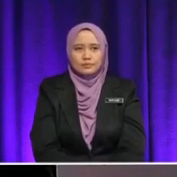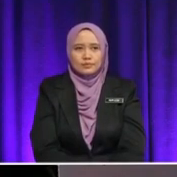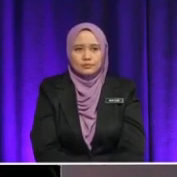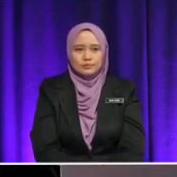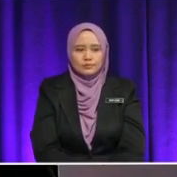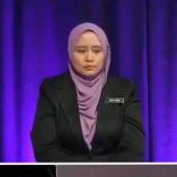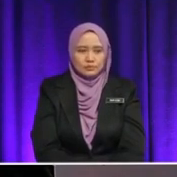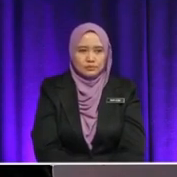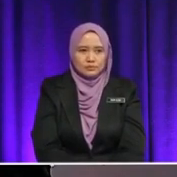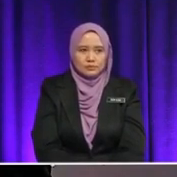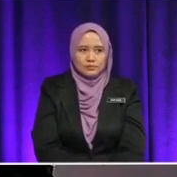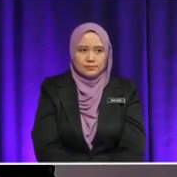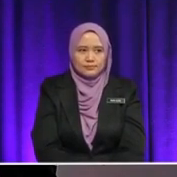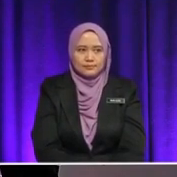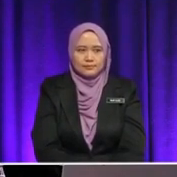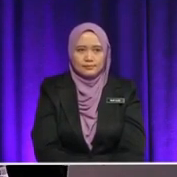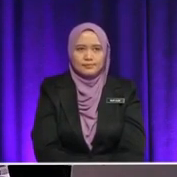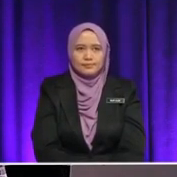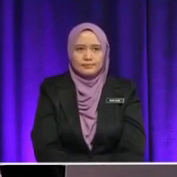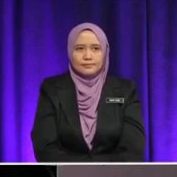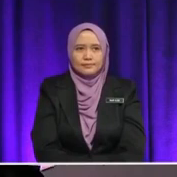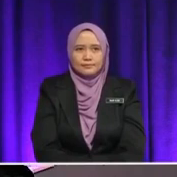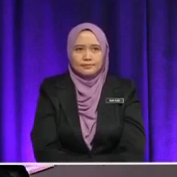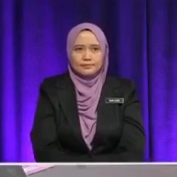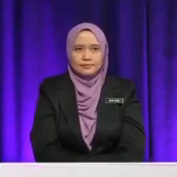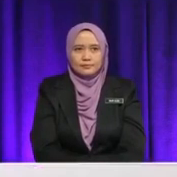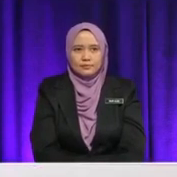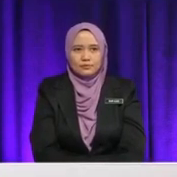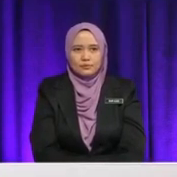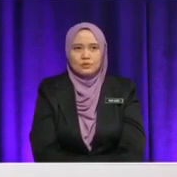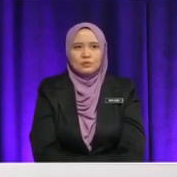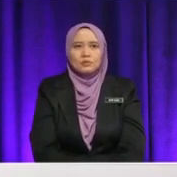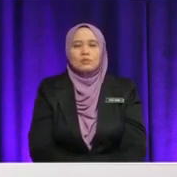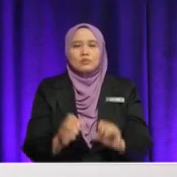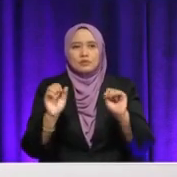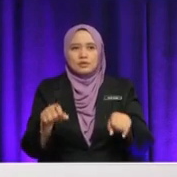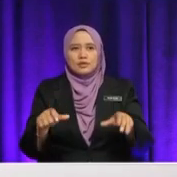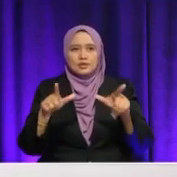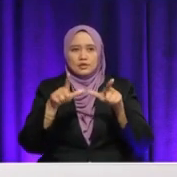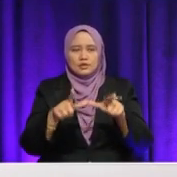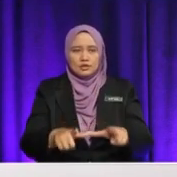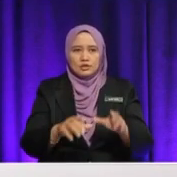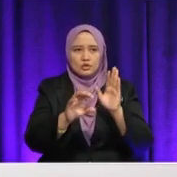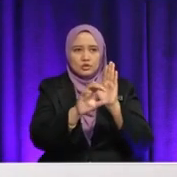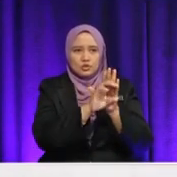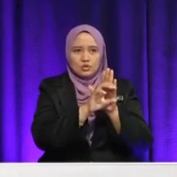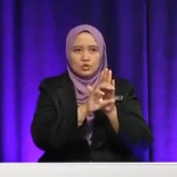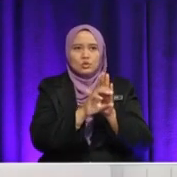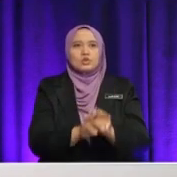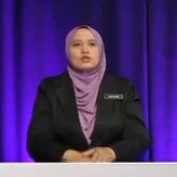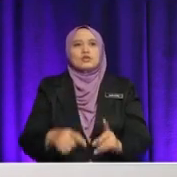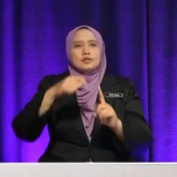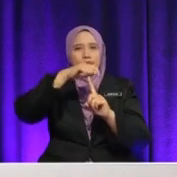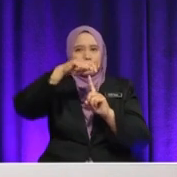pemulih aku contoh cadangan khusus Mungkin dia boleh masukkan tari Oh